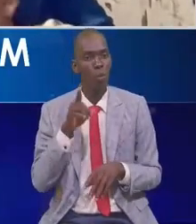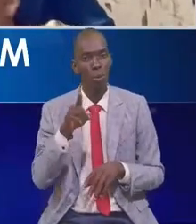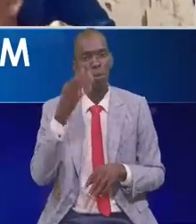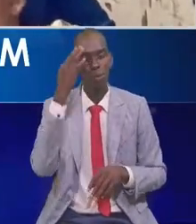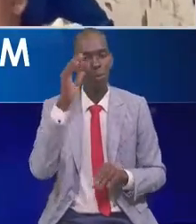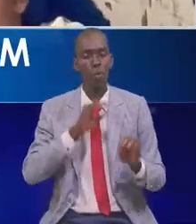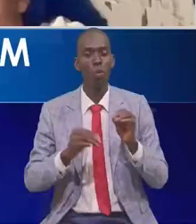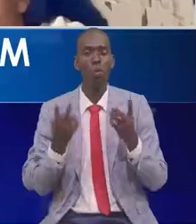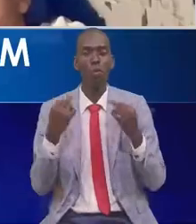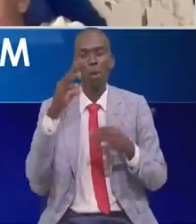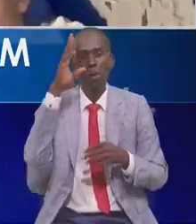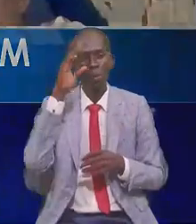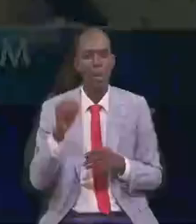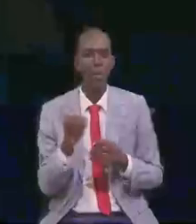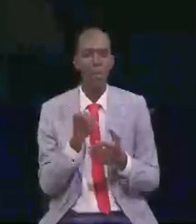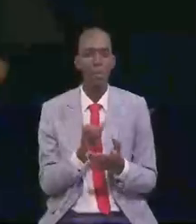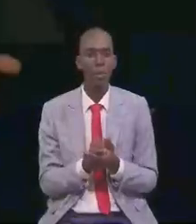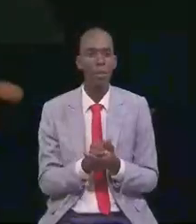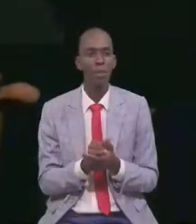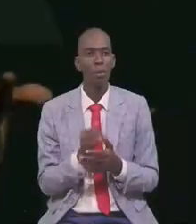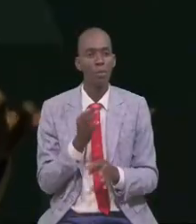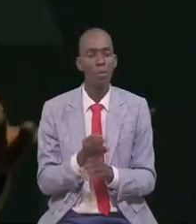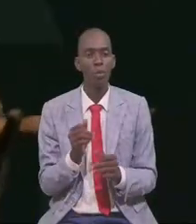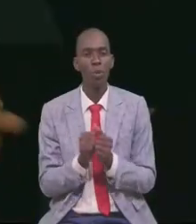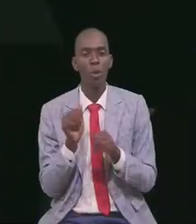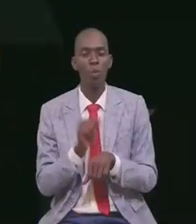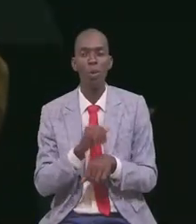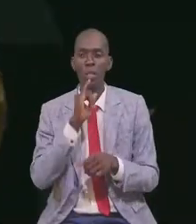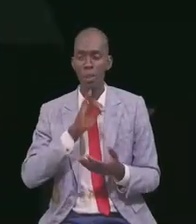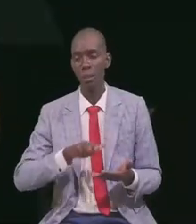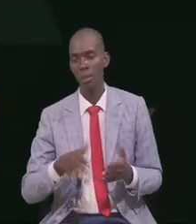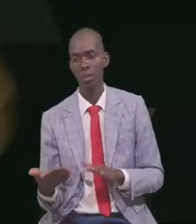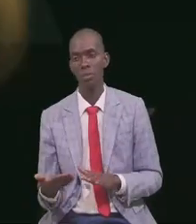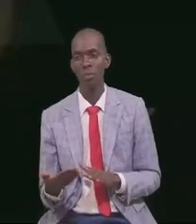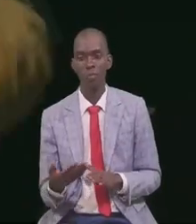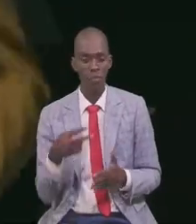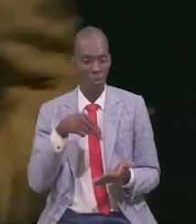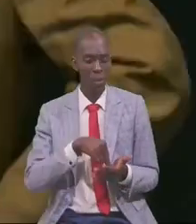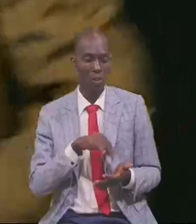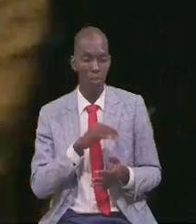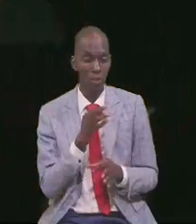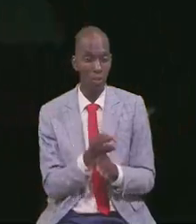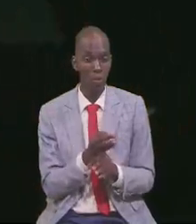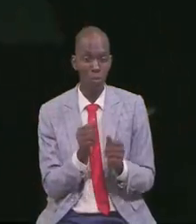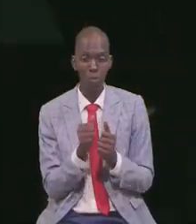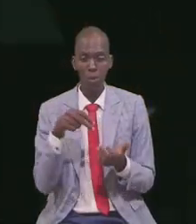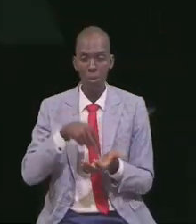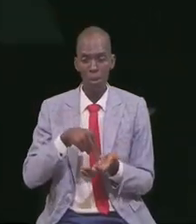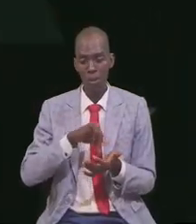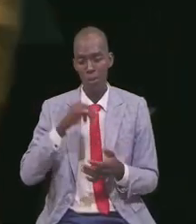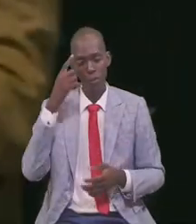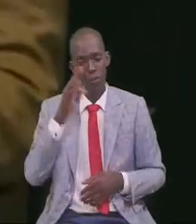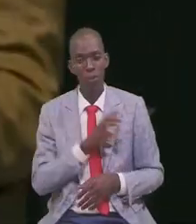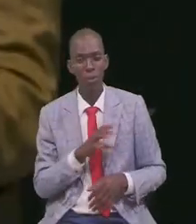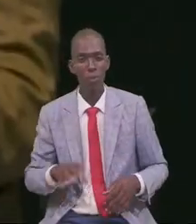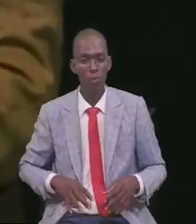La foi sans se lever pour Christ est morte. La foi sans invoquer Christ pour